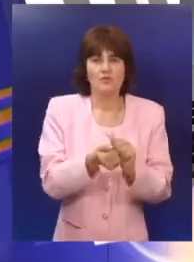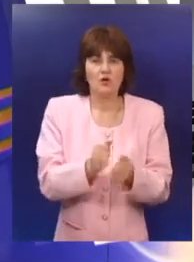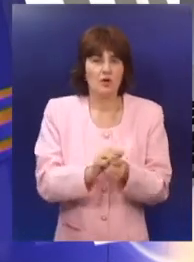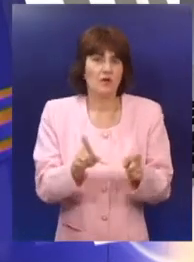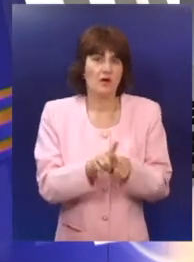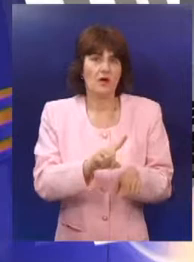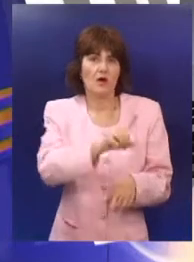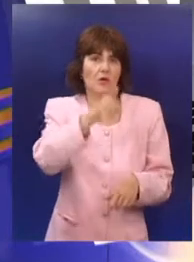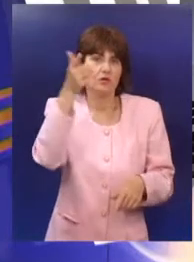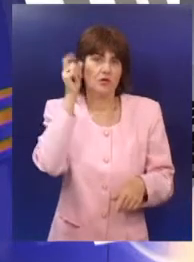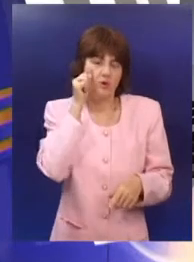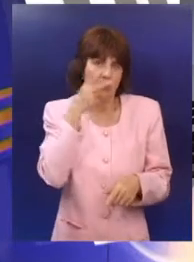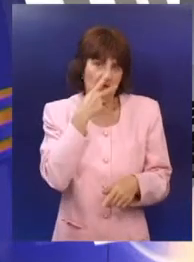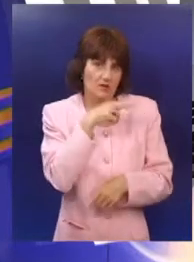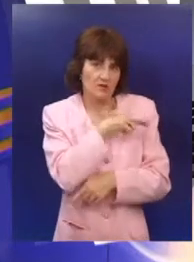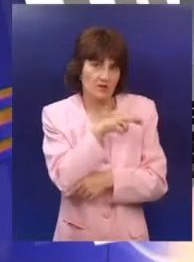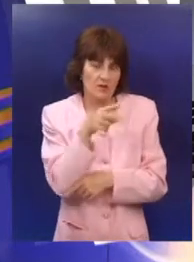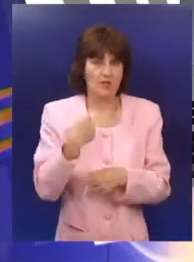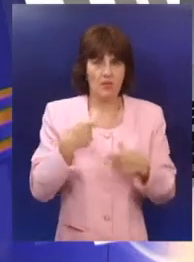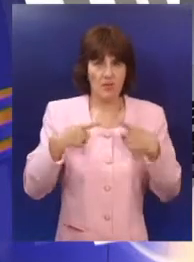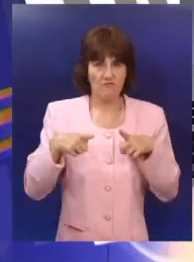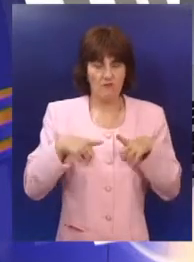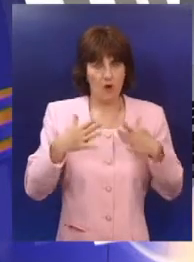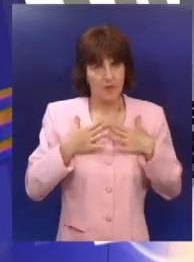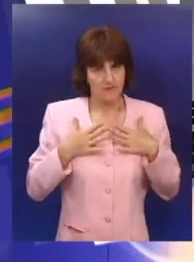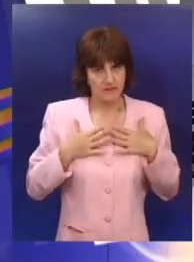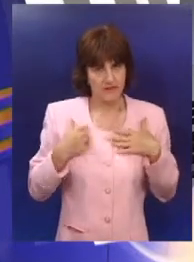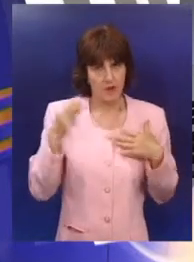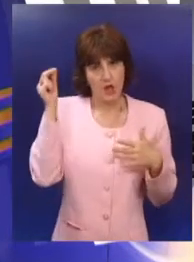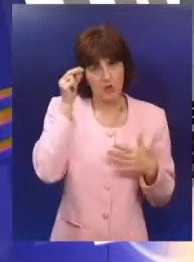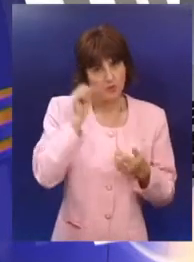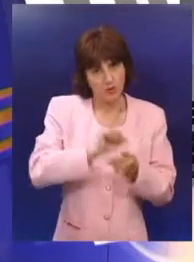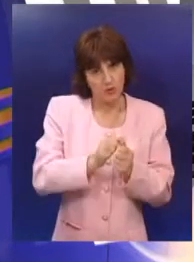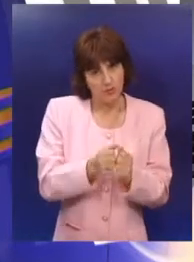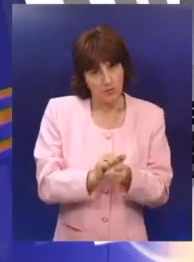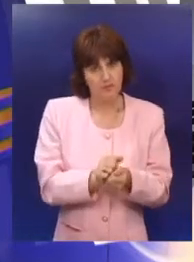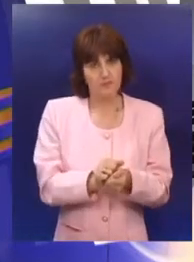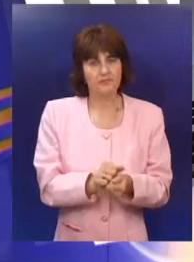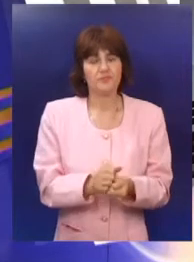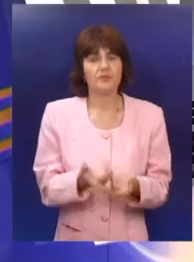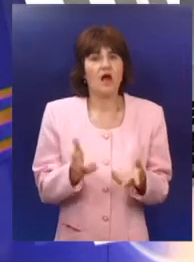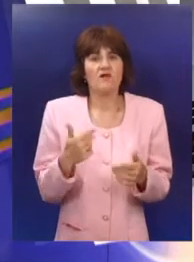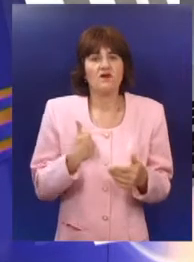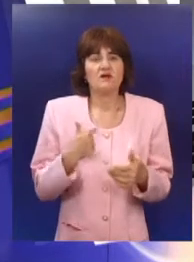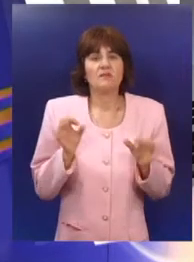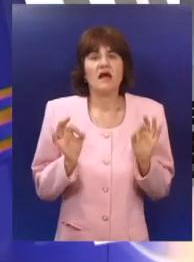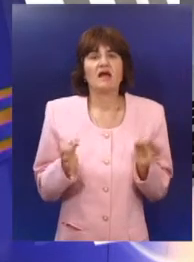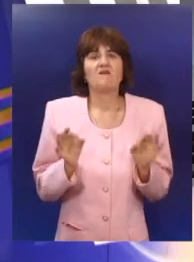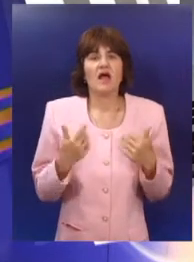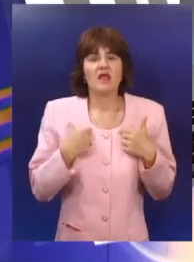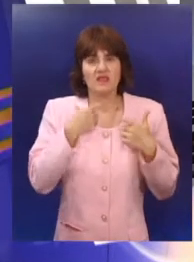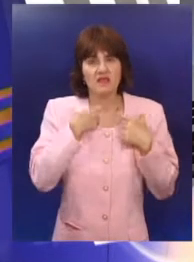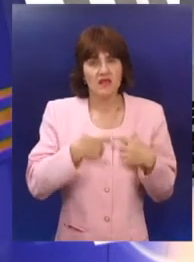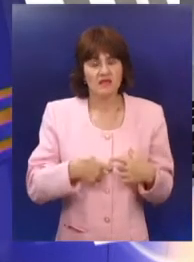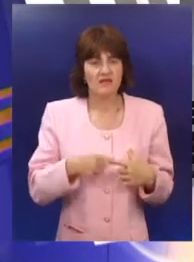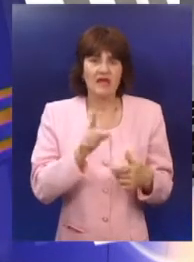kako to rade neki drugi ljudi, da počnu da vole sebe, da uče neke veštine kakve oni kvalitete imaju i da bilo